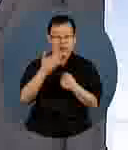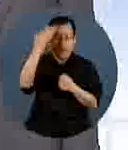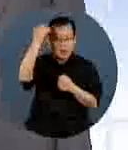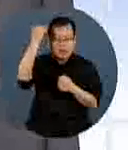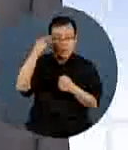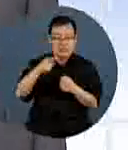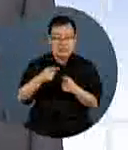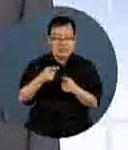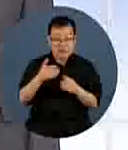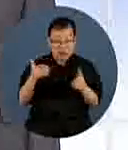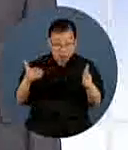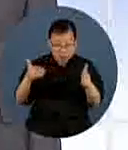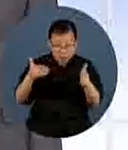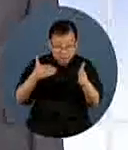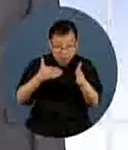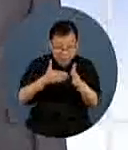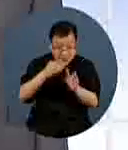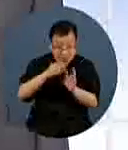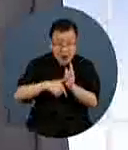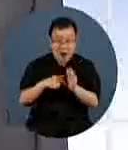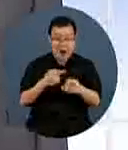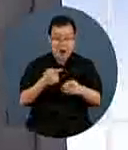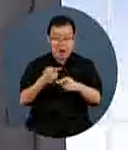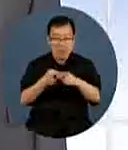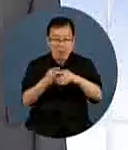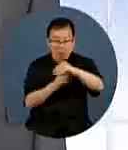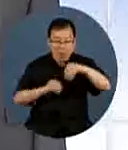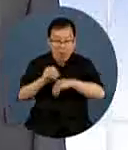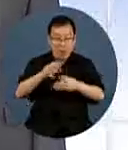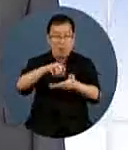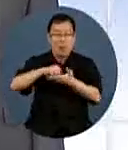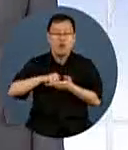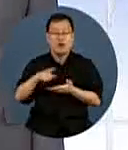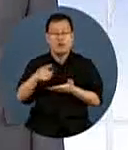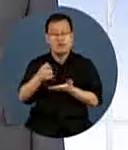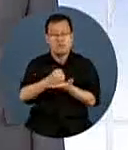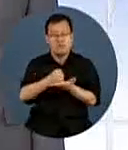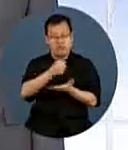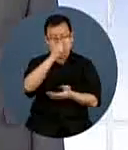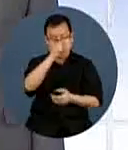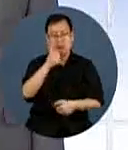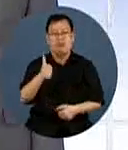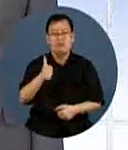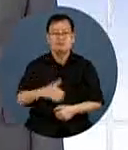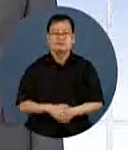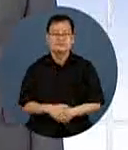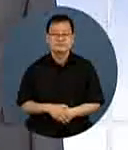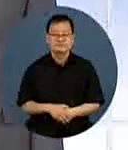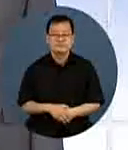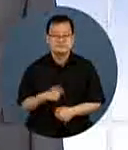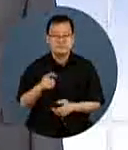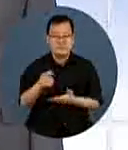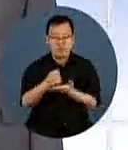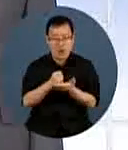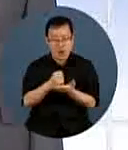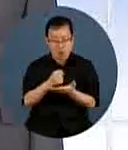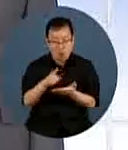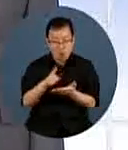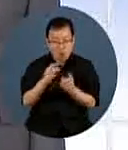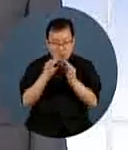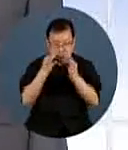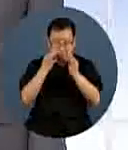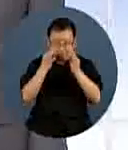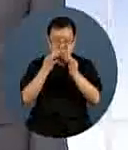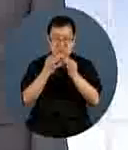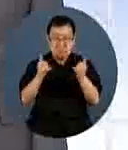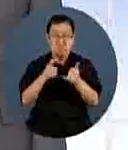종반 다 끝나가지고 네. 반집을 역전승한 정말 행운의 일국이라고 하겠습니다. 네, 뭐 행운도 노력하는